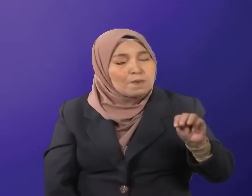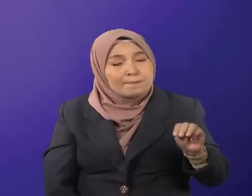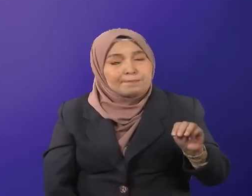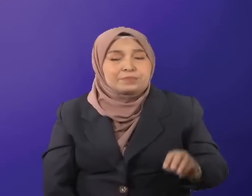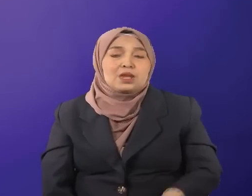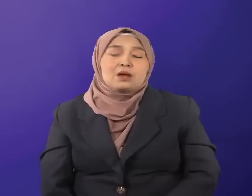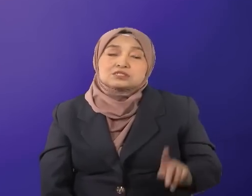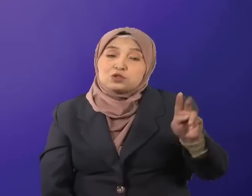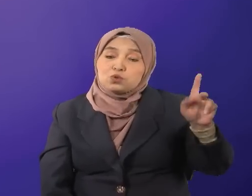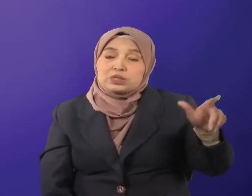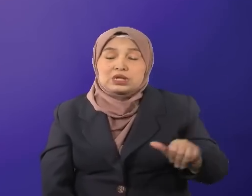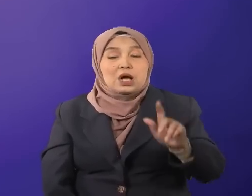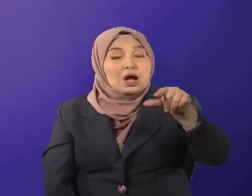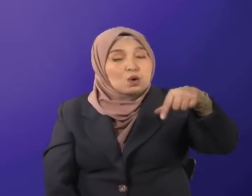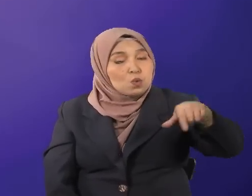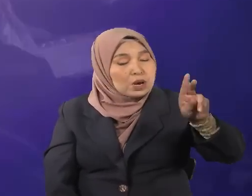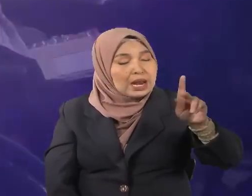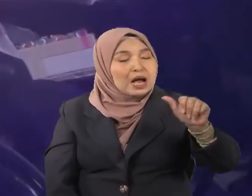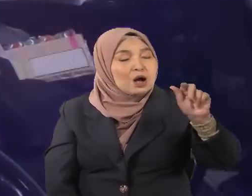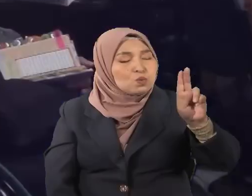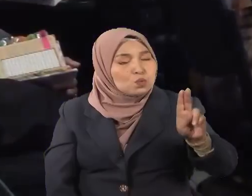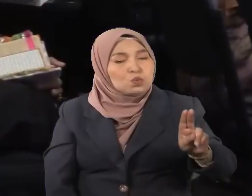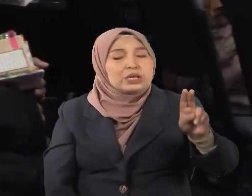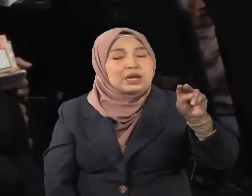ذَلِكُمْ. 1 2 3. قُلْ